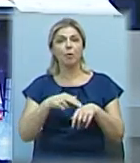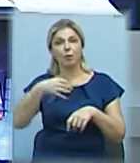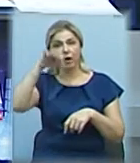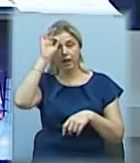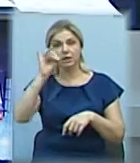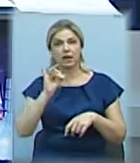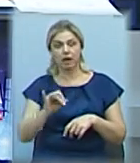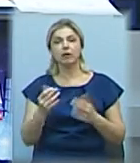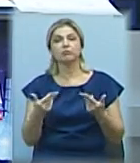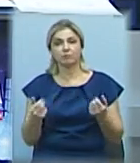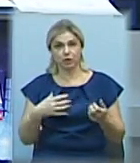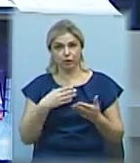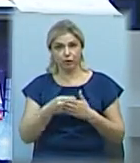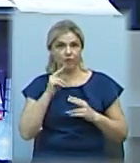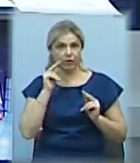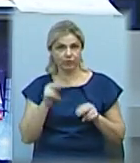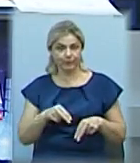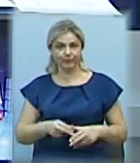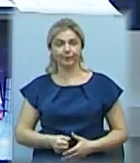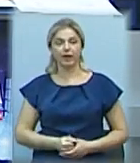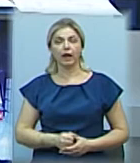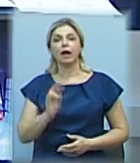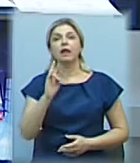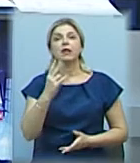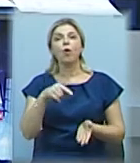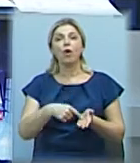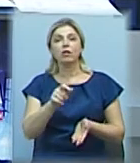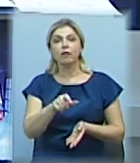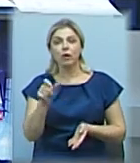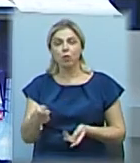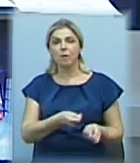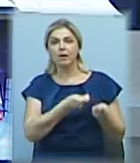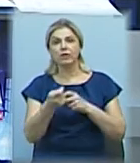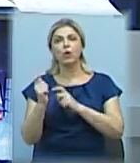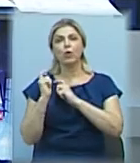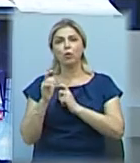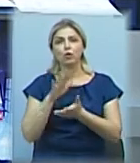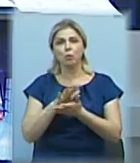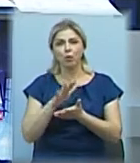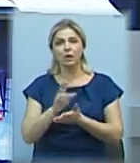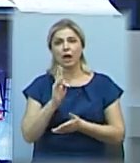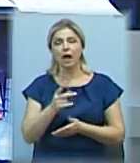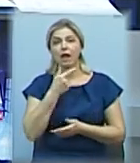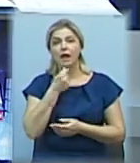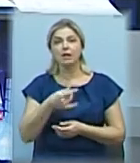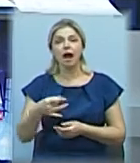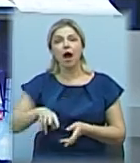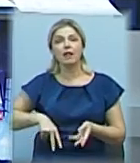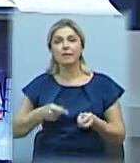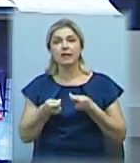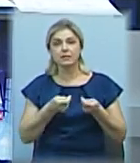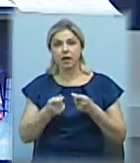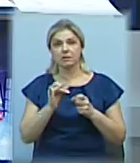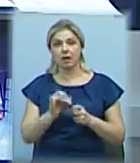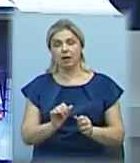свою провину. Миколаївці привезли вантажівку сміття до Інгульської адміністрації і висипали його